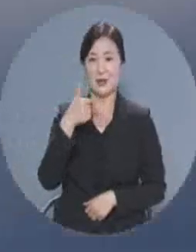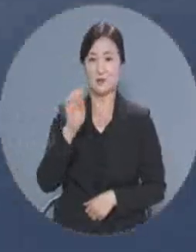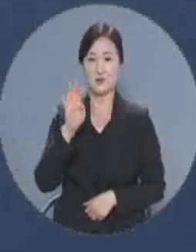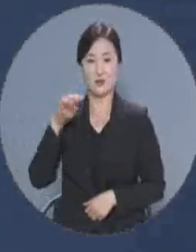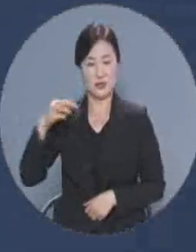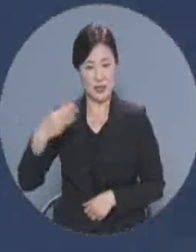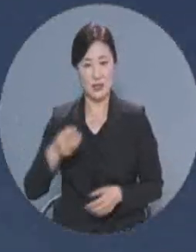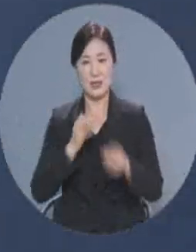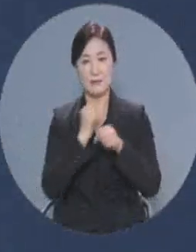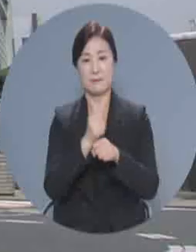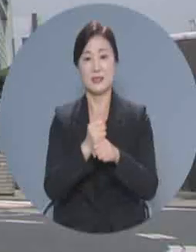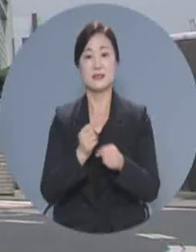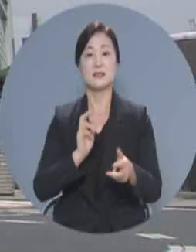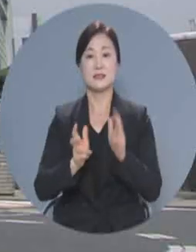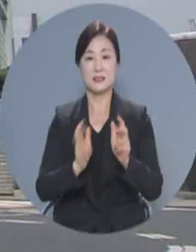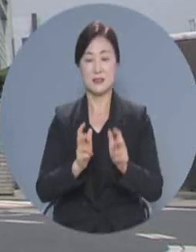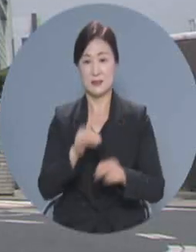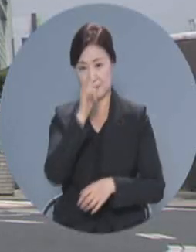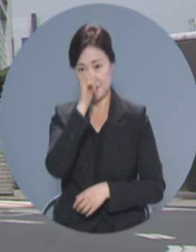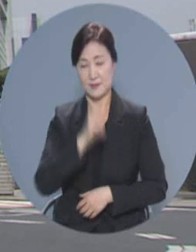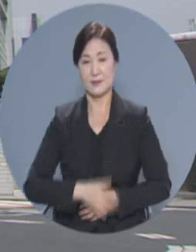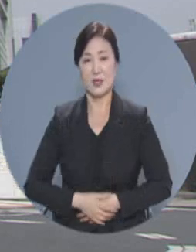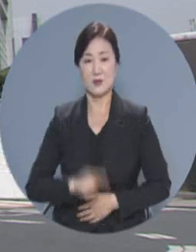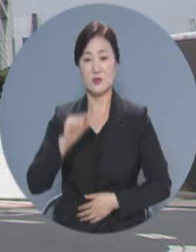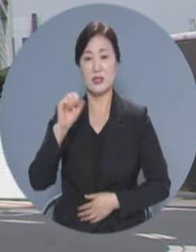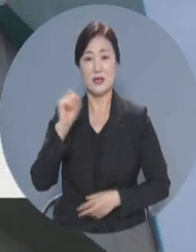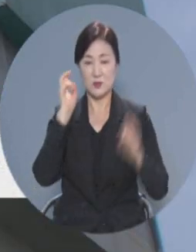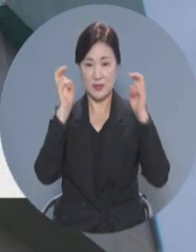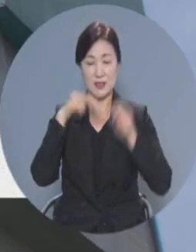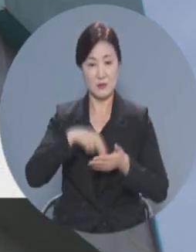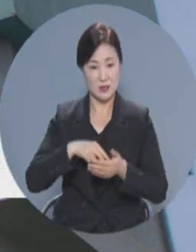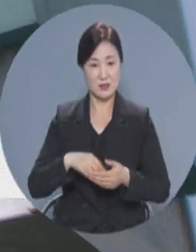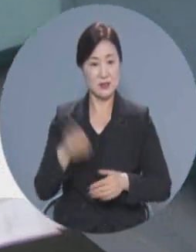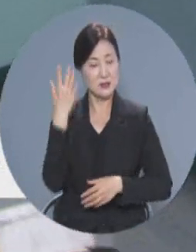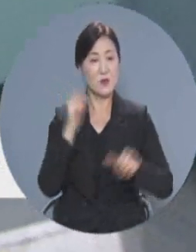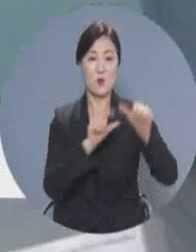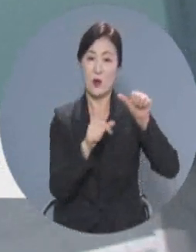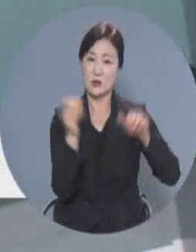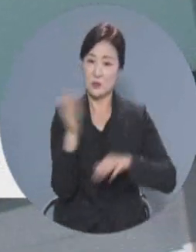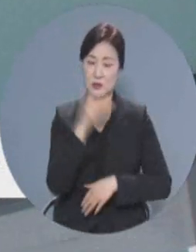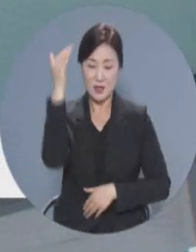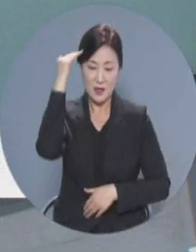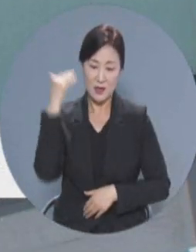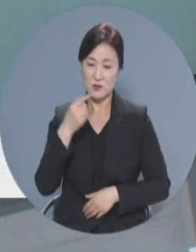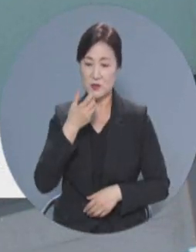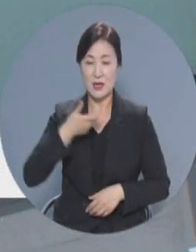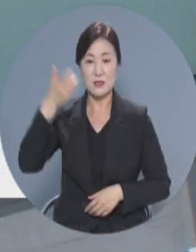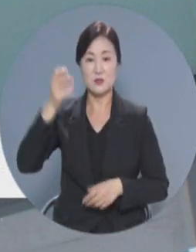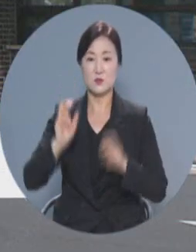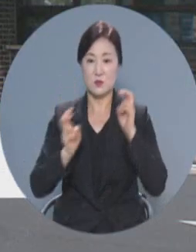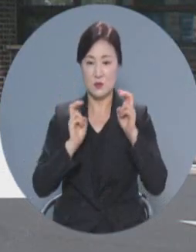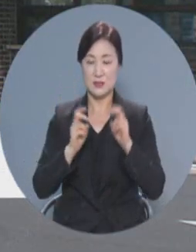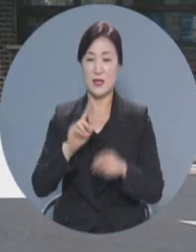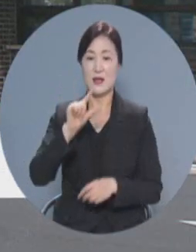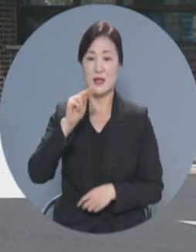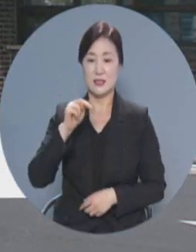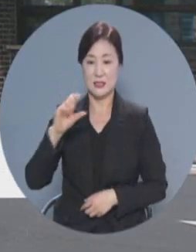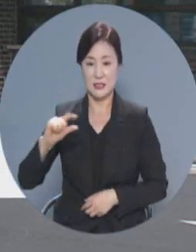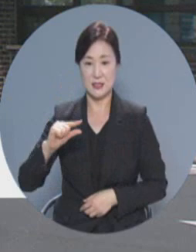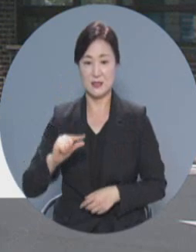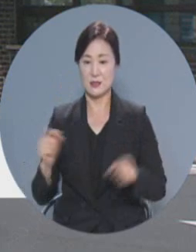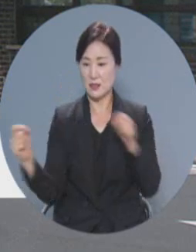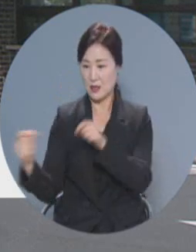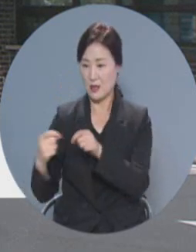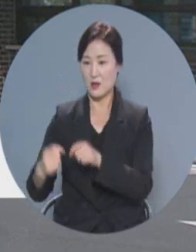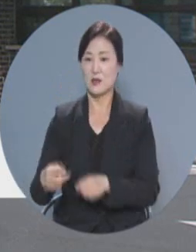생산하는 시설입니다. 또 GS칼텍스는 지난 5월부터 한국가스공사 LNG 인수기지 인근에